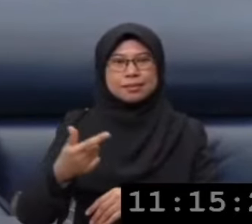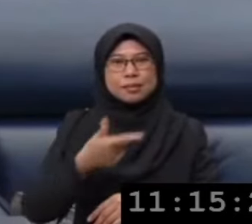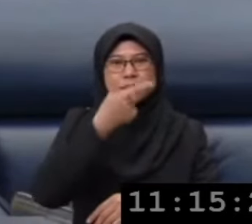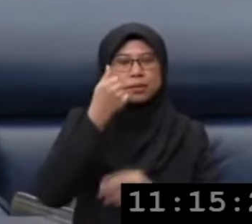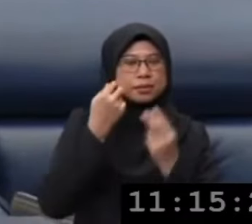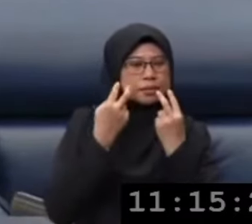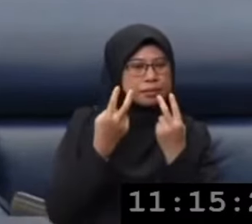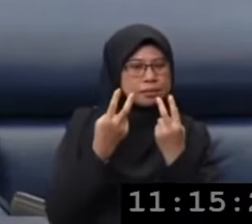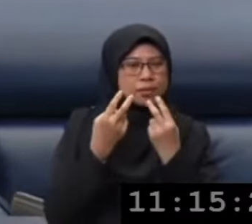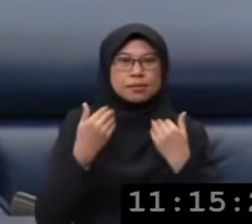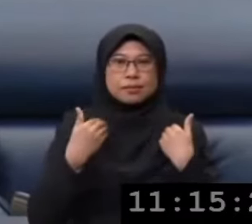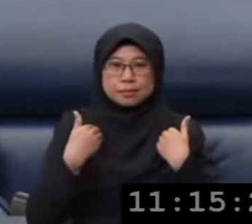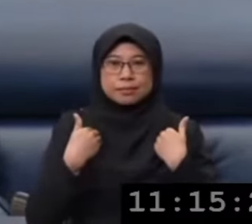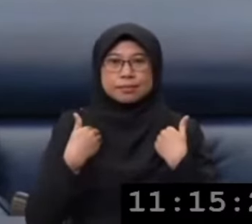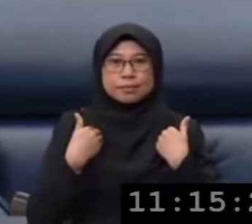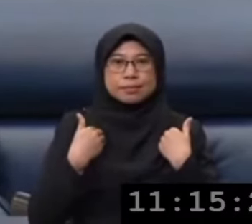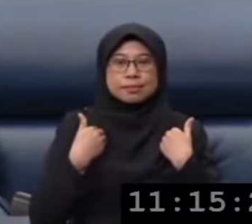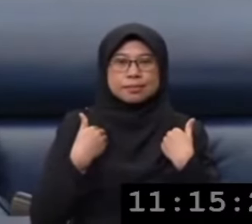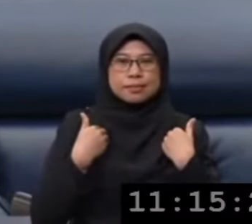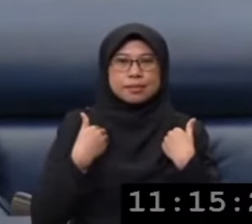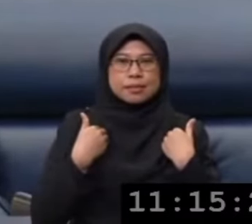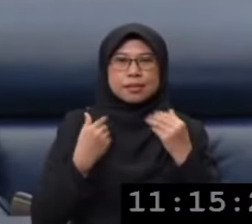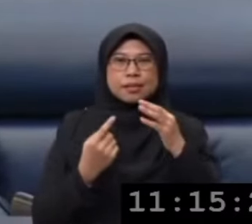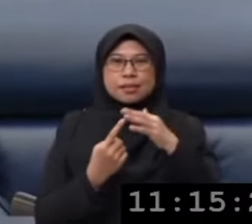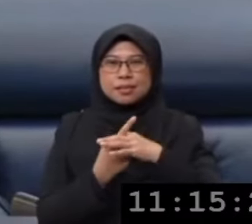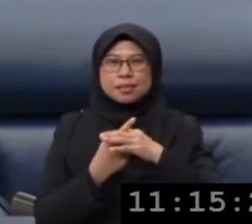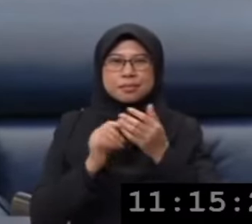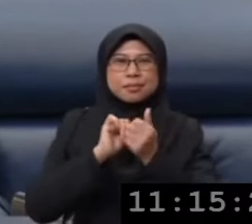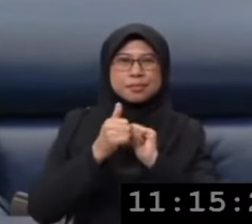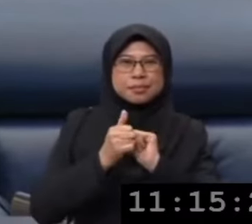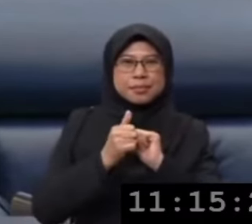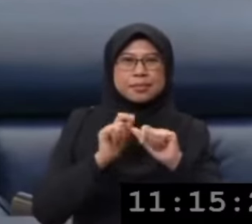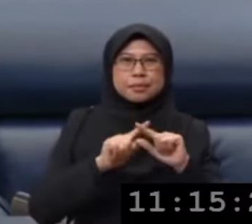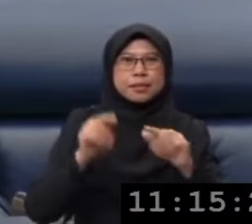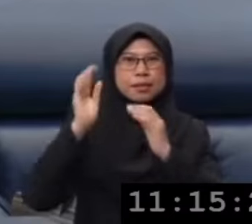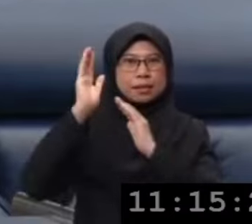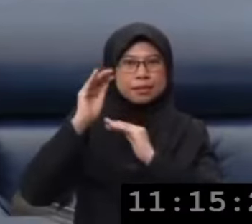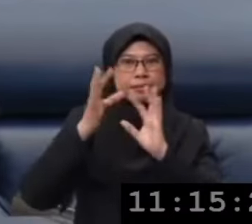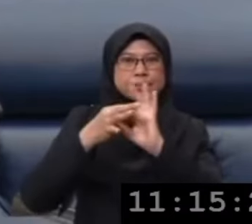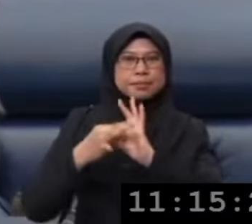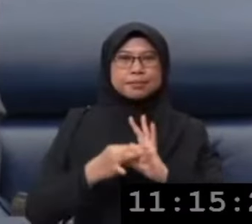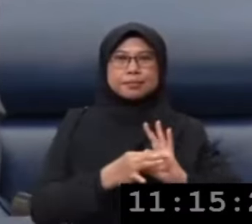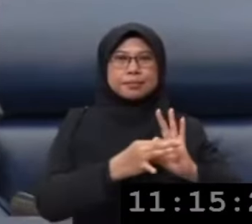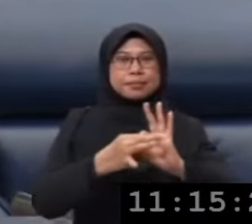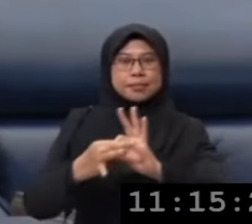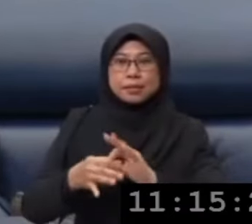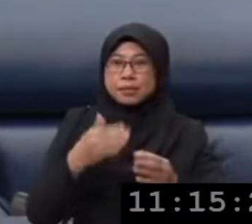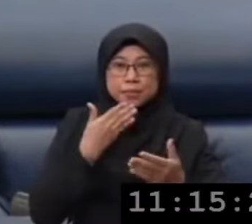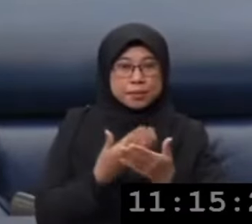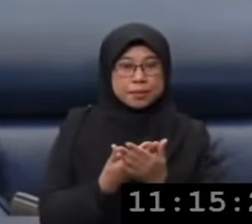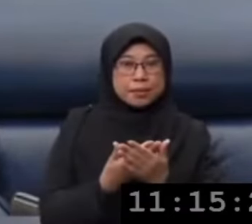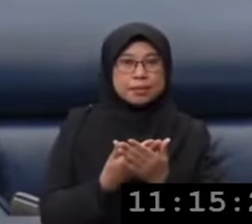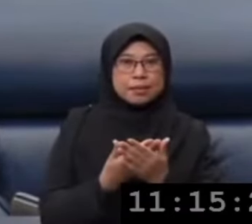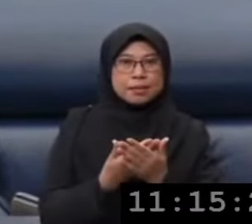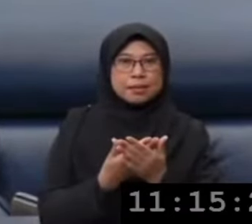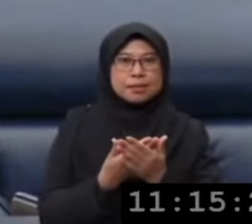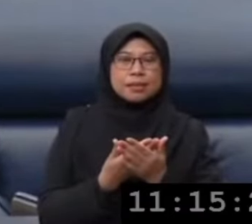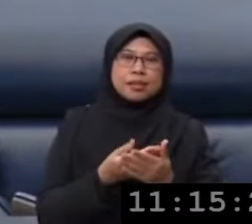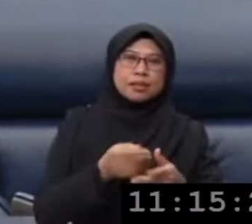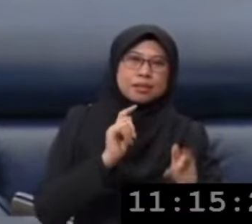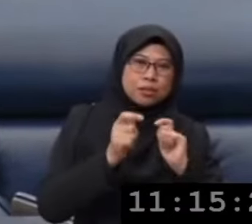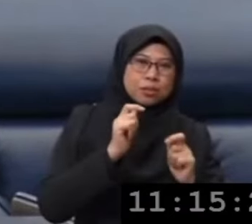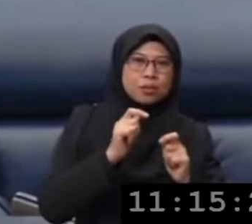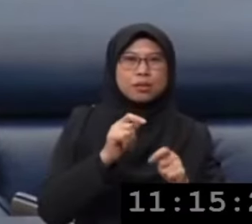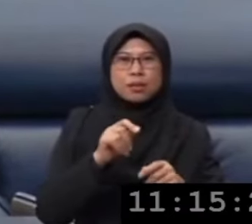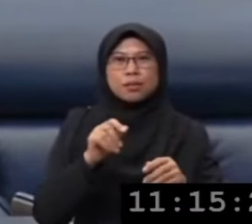lihat ada beberapa perkara yang dibangkitkan yang kita harap dengan pertama kerjasama yang lebih baik daripada platform-platform media